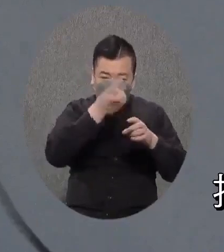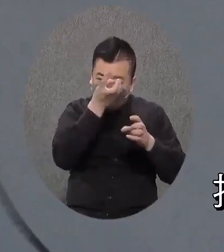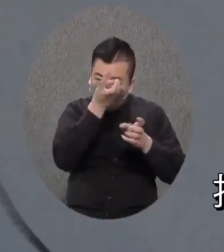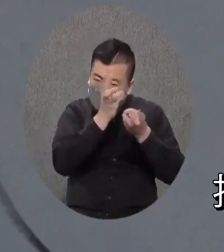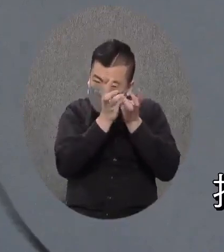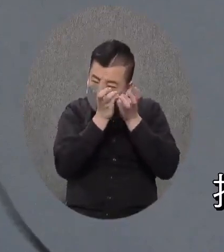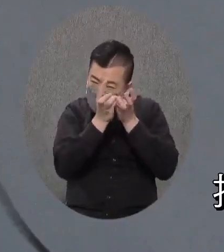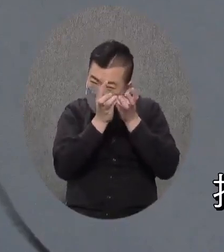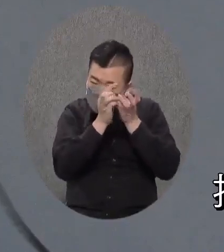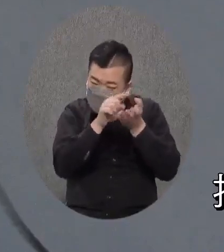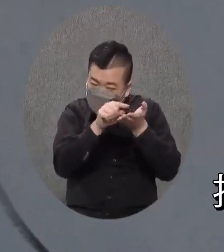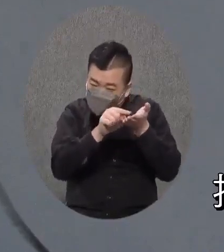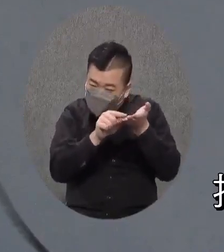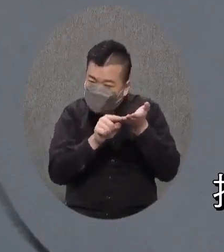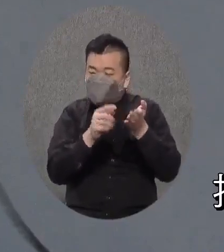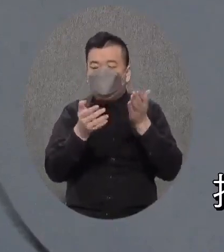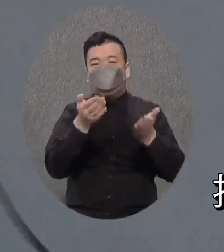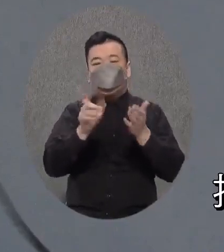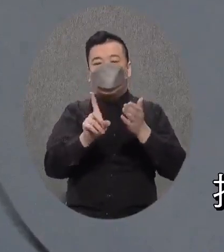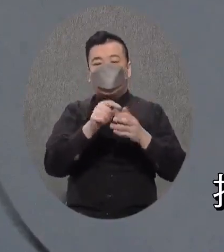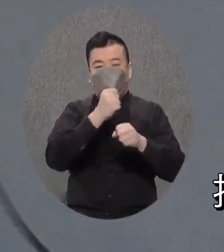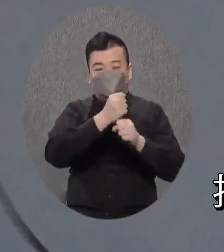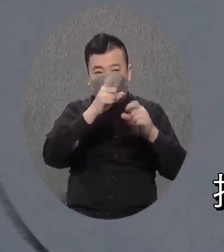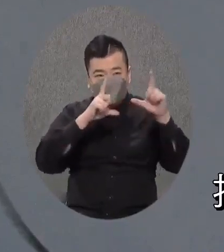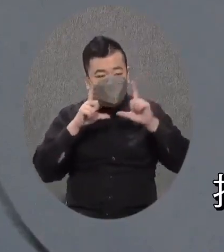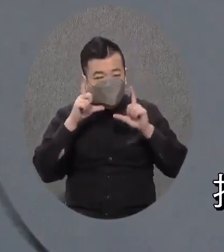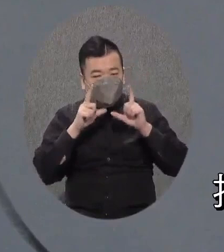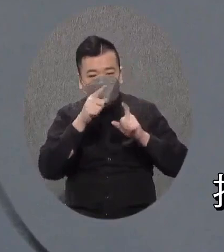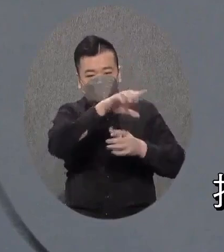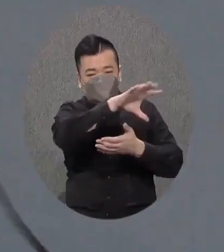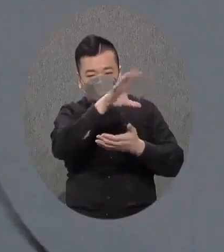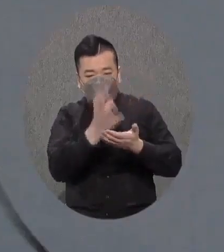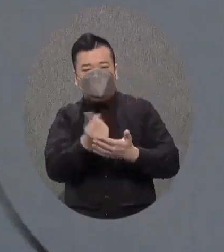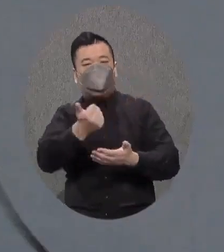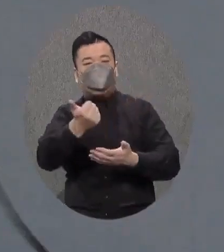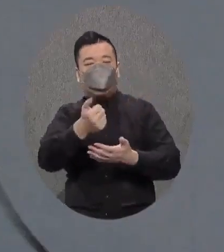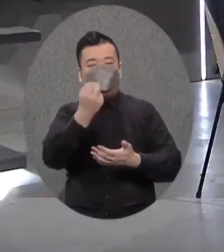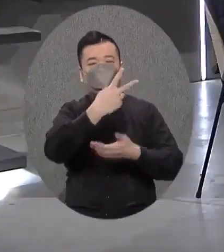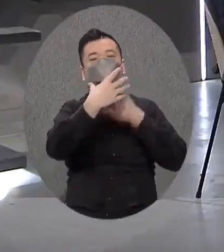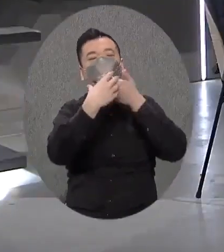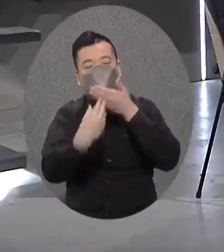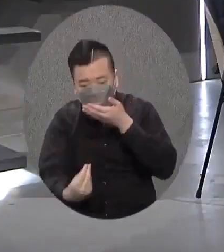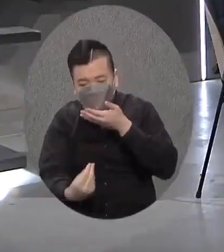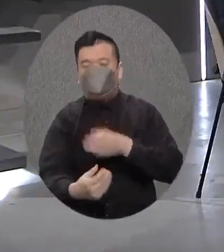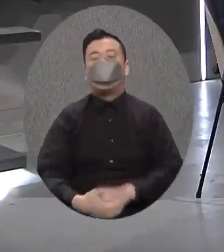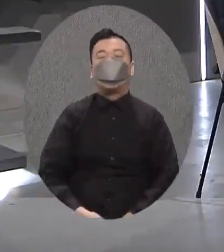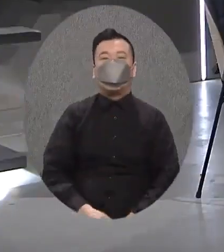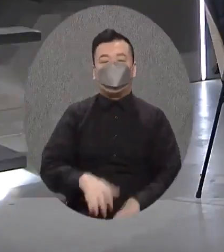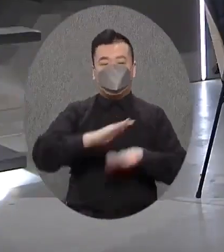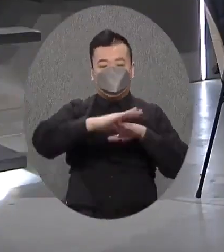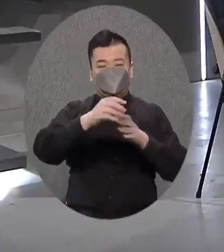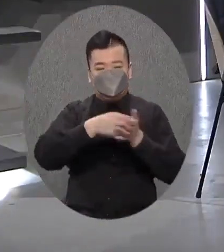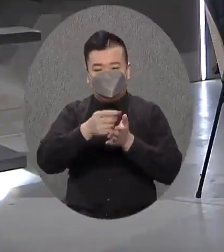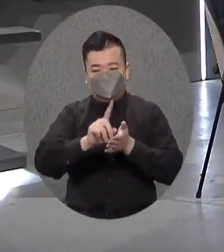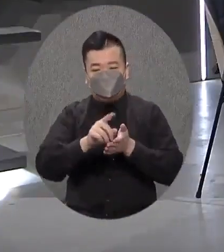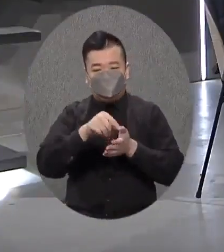嘅紋理啊，或者係嗰個嘅造型咧，都可以繪畫喺個板上邊，然後再複印出嚟嘅。因為版畫礙於